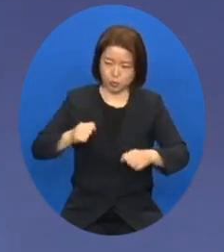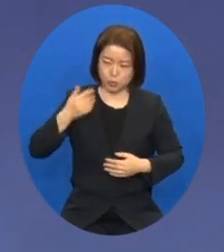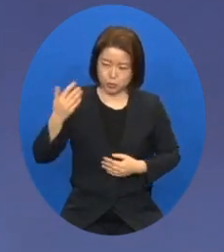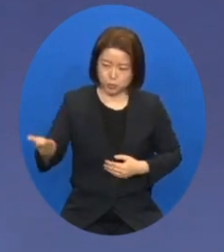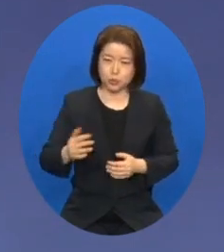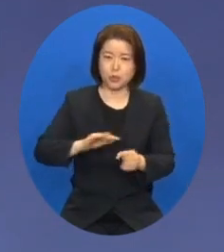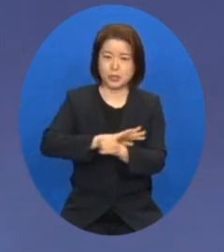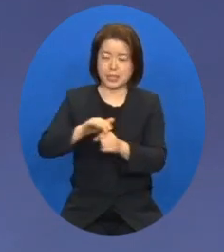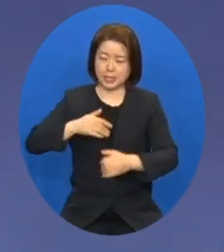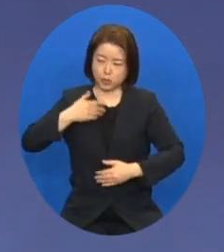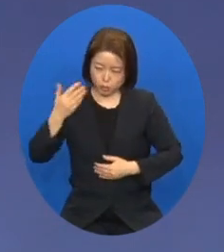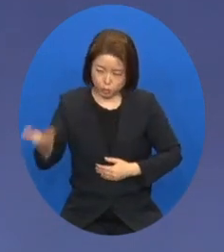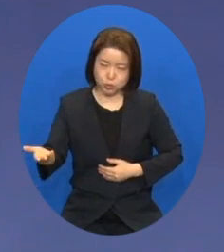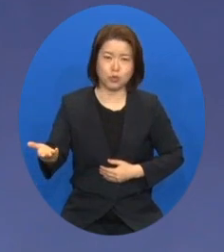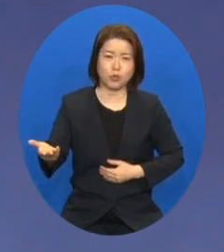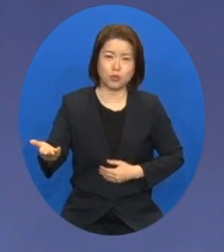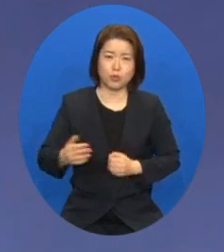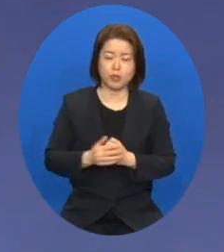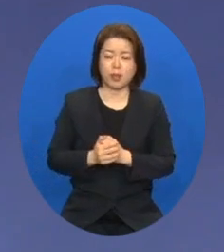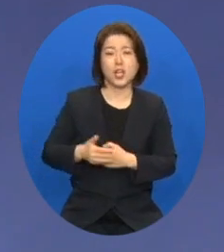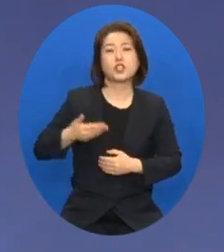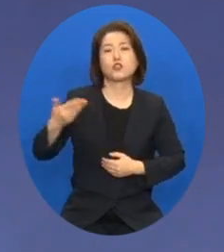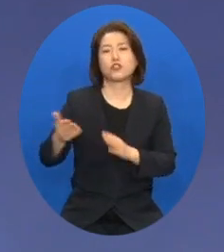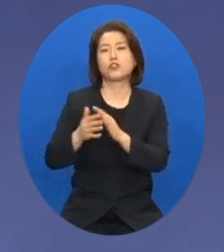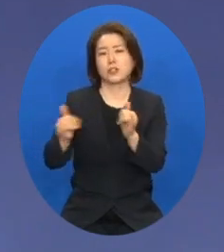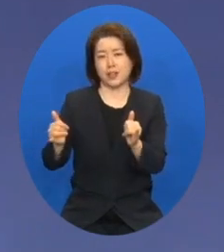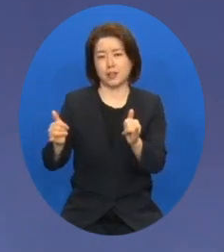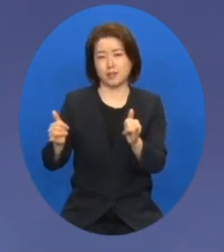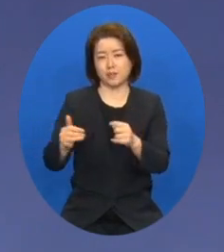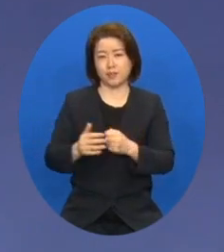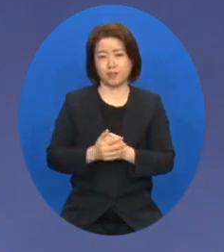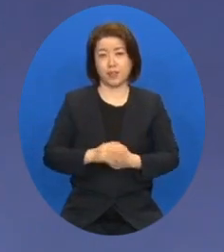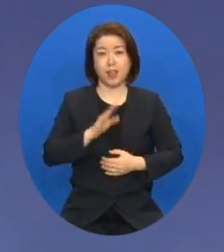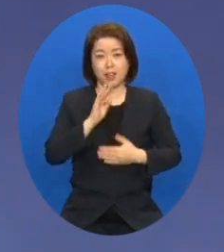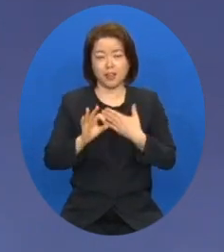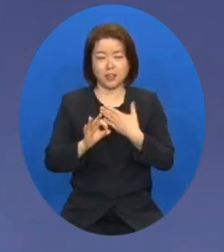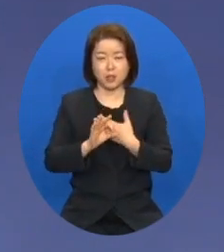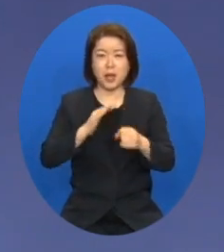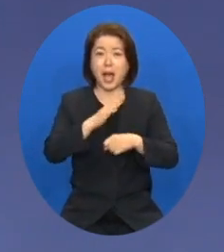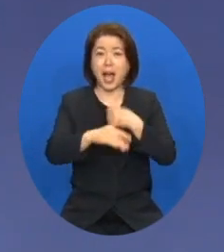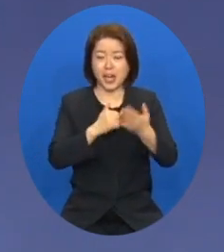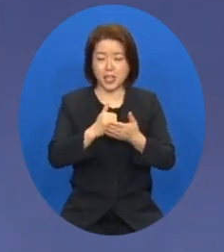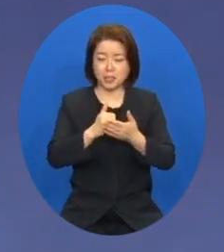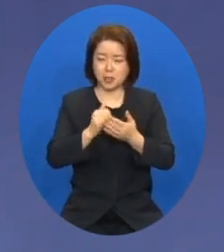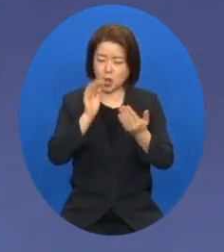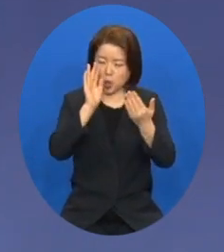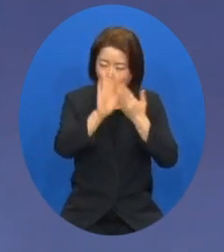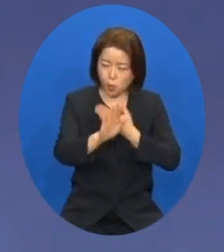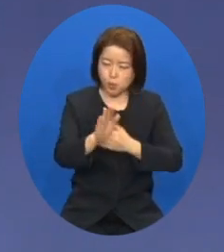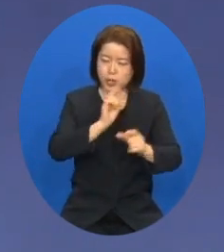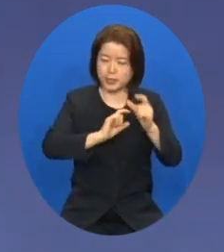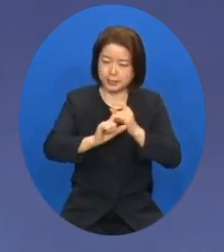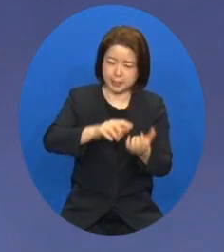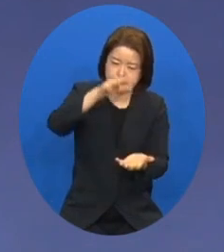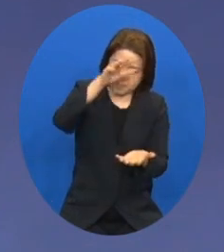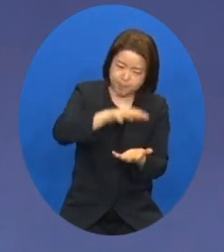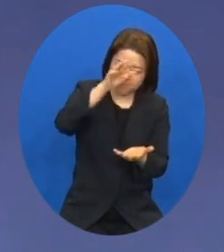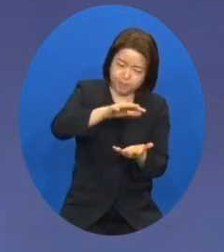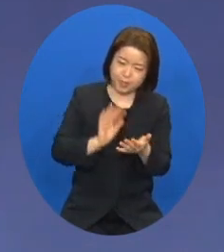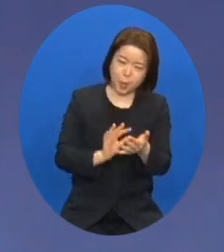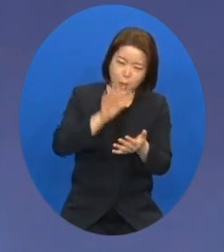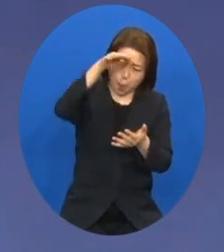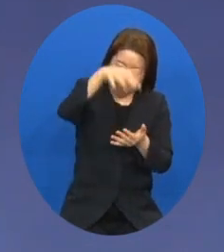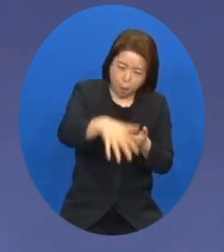사랑도 주고 주는 사람 그러면 하나님께서 후히 되어 누르고 흔들어 넘치도록